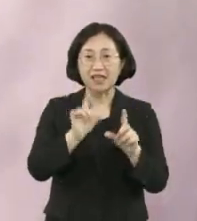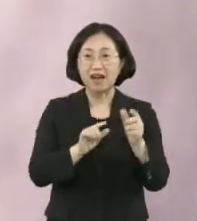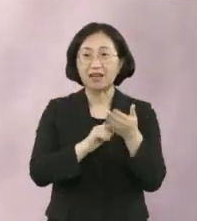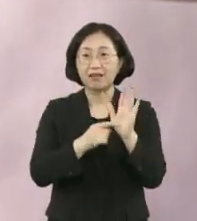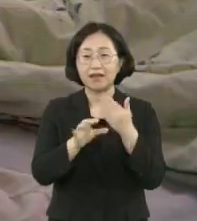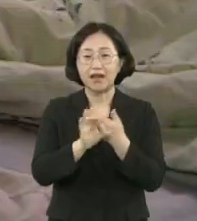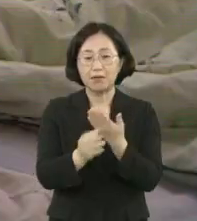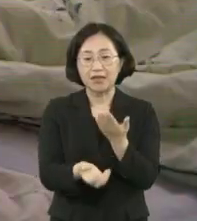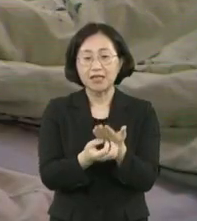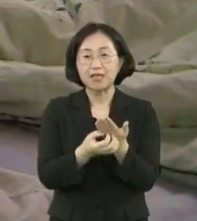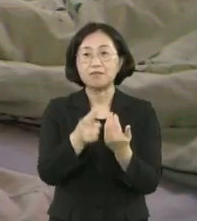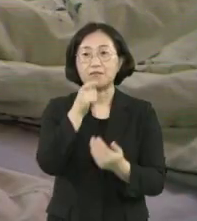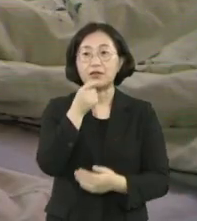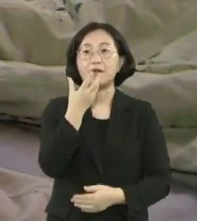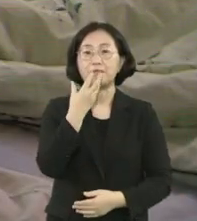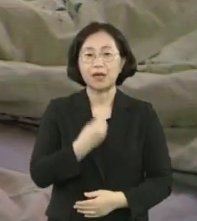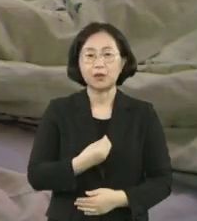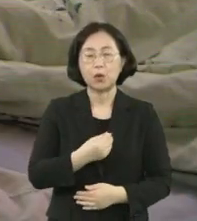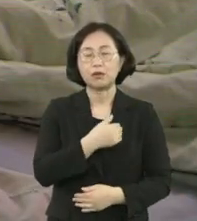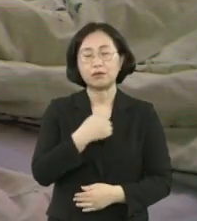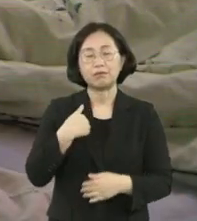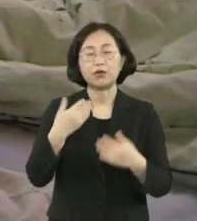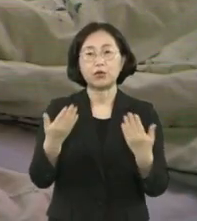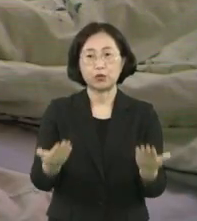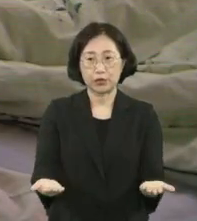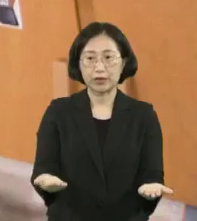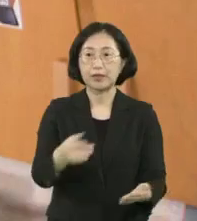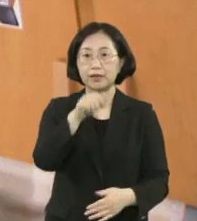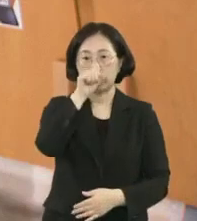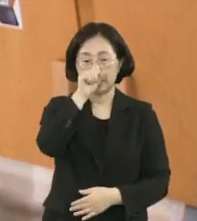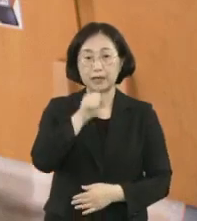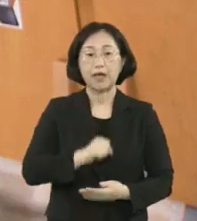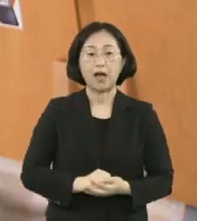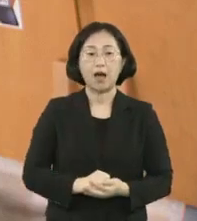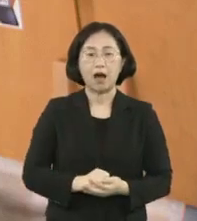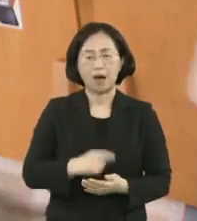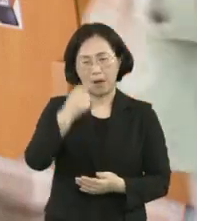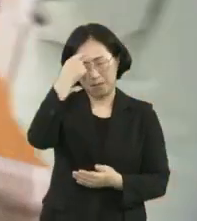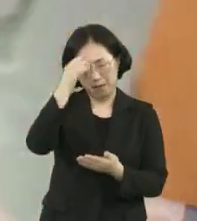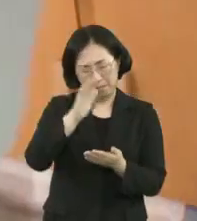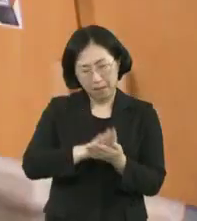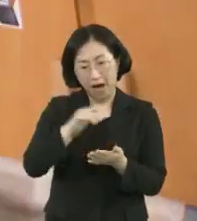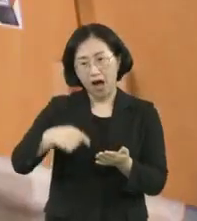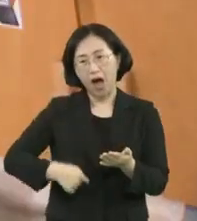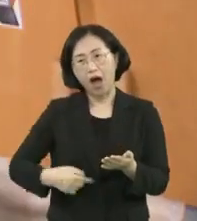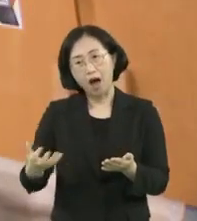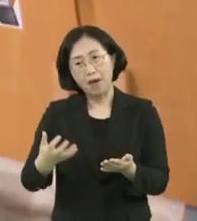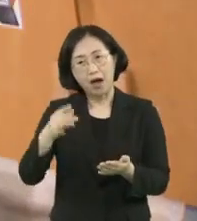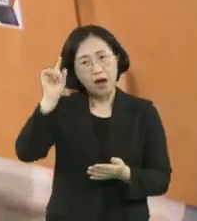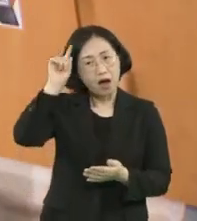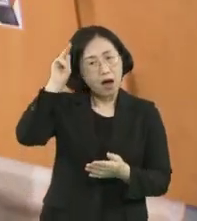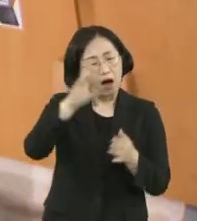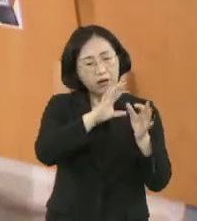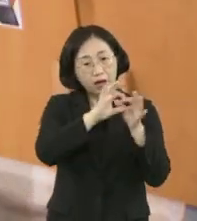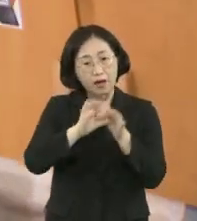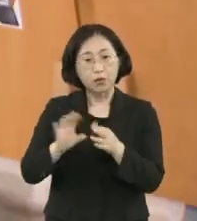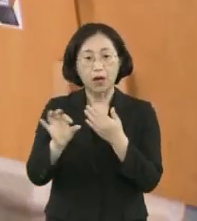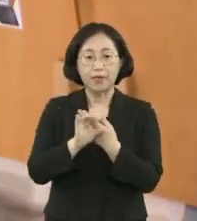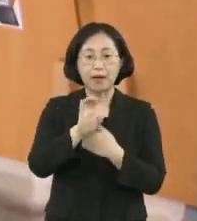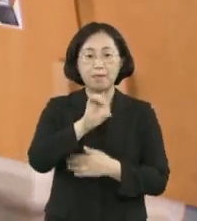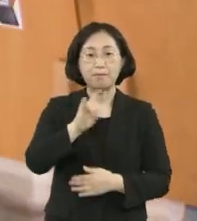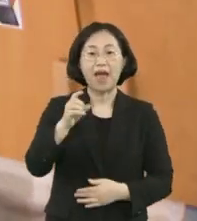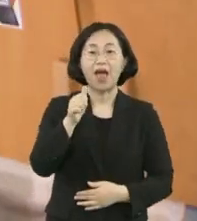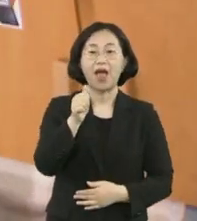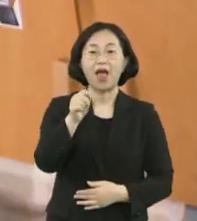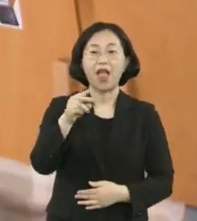물을 마시고 충분한 휴식을 취하는 게 좋습니다. 하지만 발열과 복통 등의 증상이 하루 넘게 지속된다면 폐혈증으로